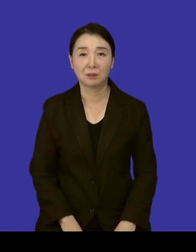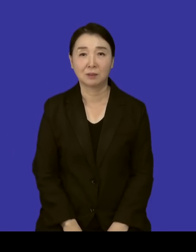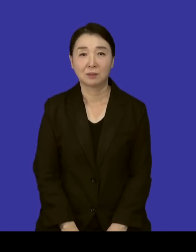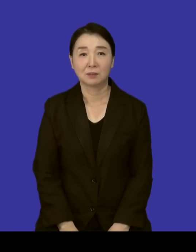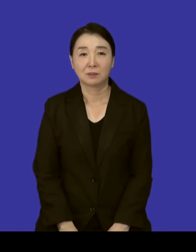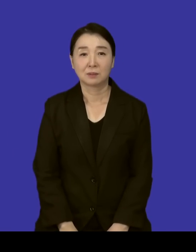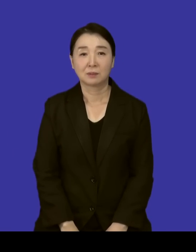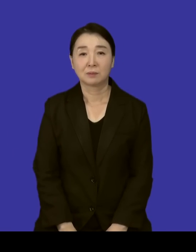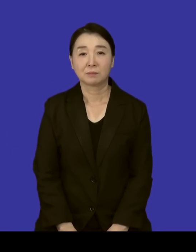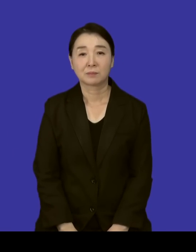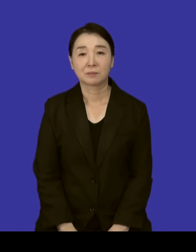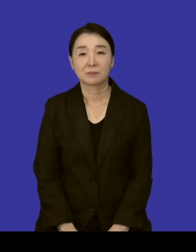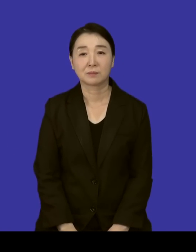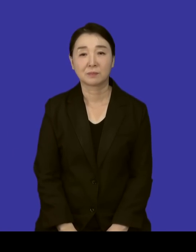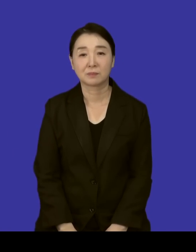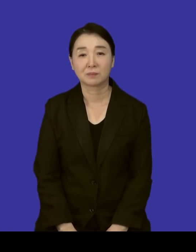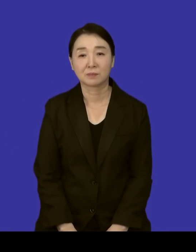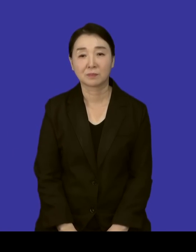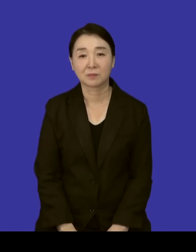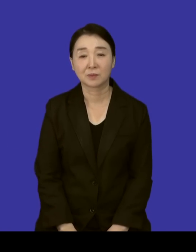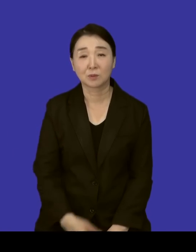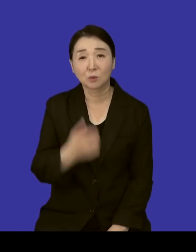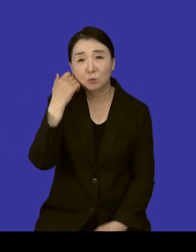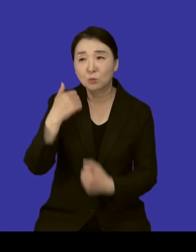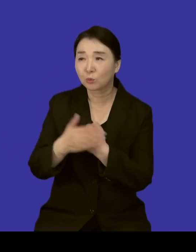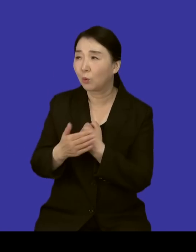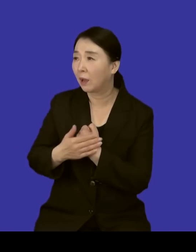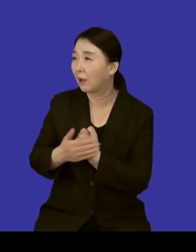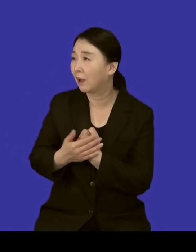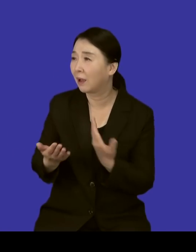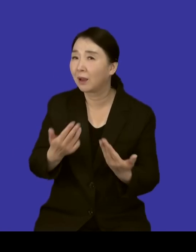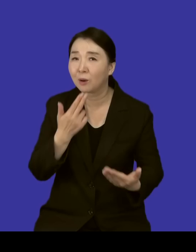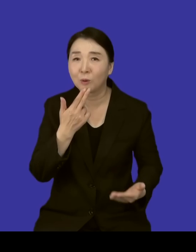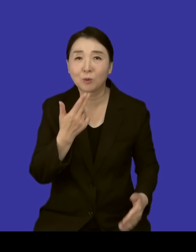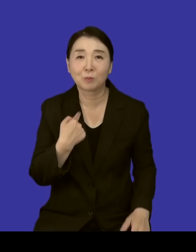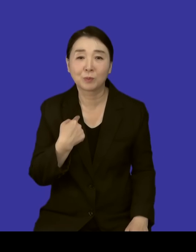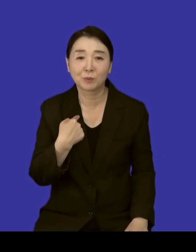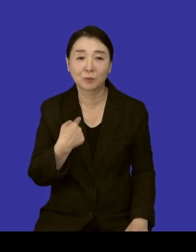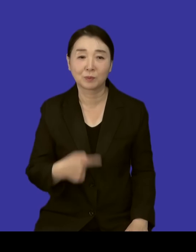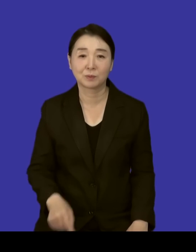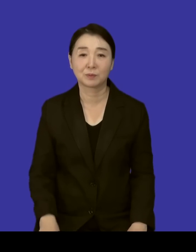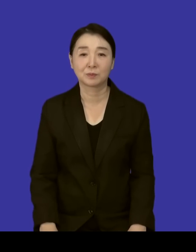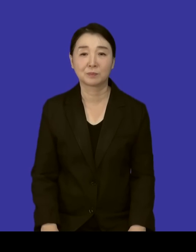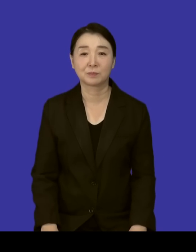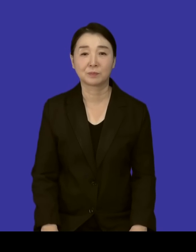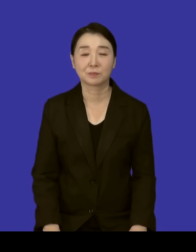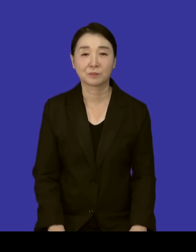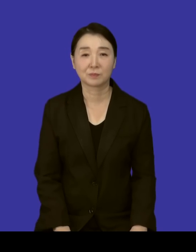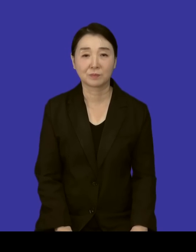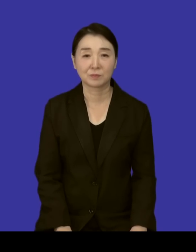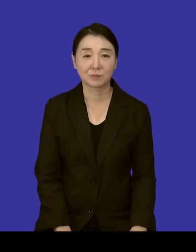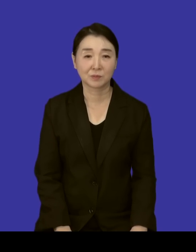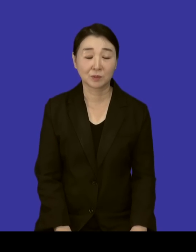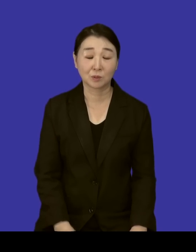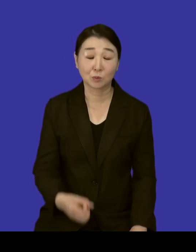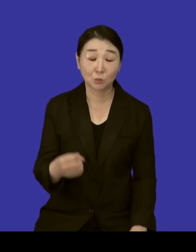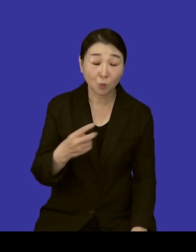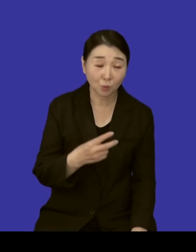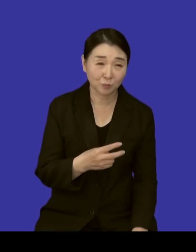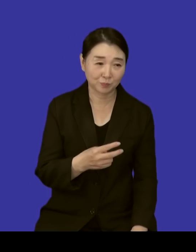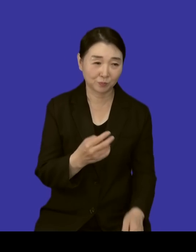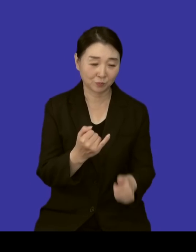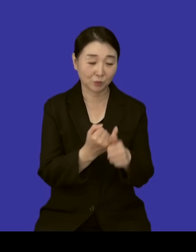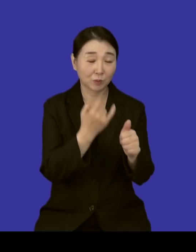그러니까 아무한테도 도움받을 데가 없고, 그러니까 세 무학자와 우리 시어머니와 아줌마